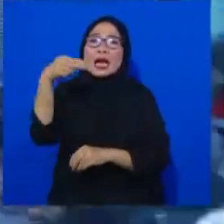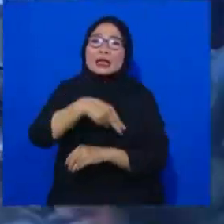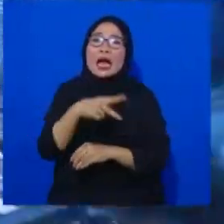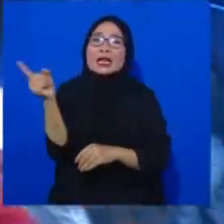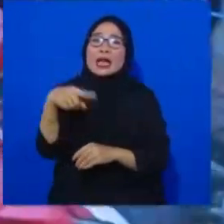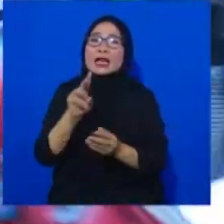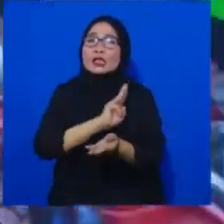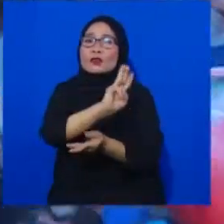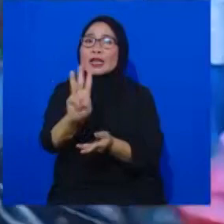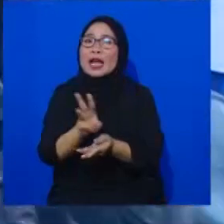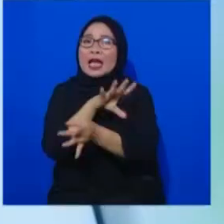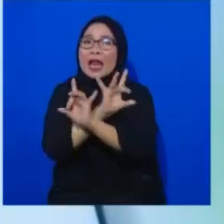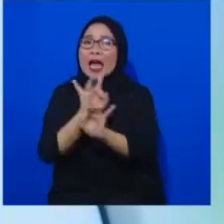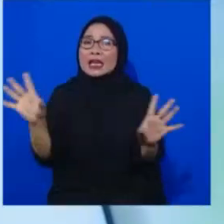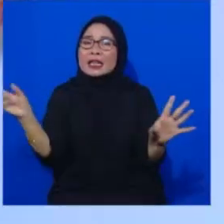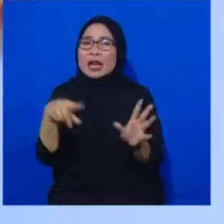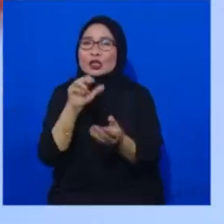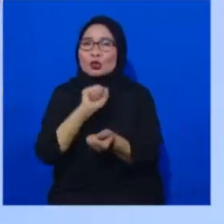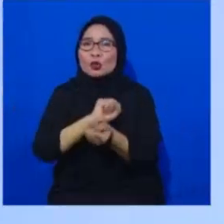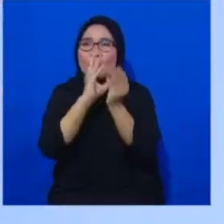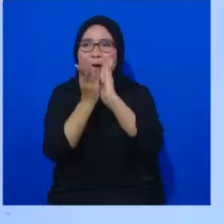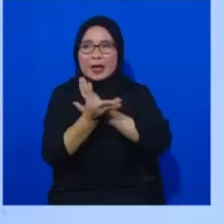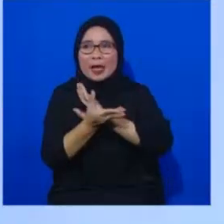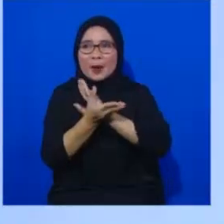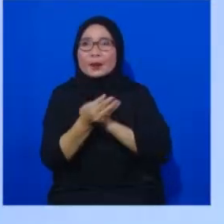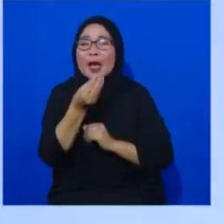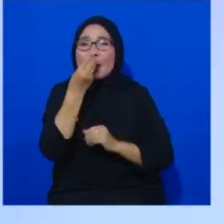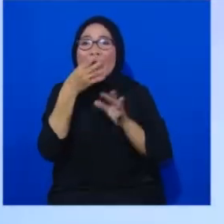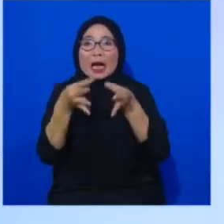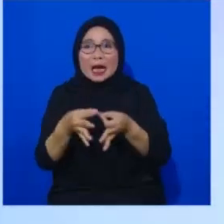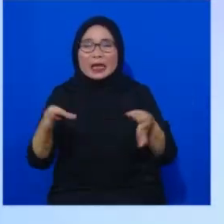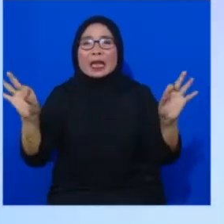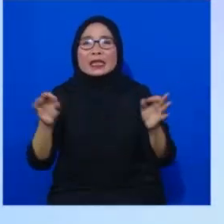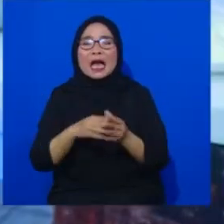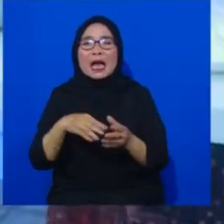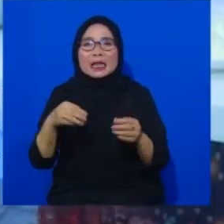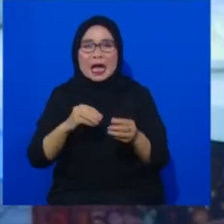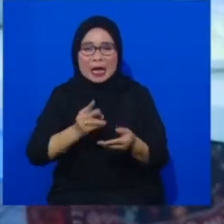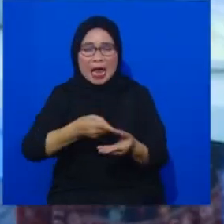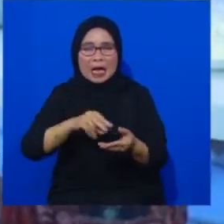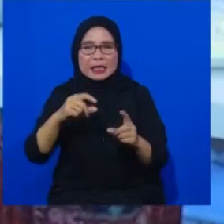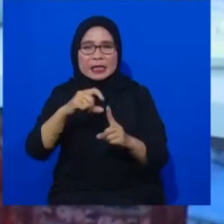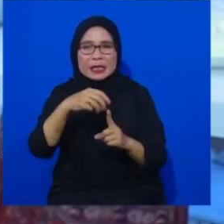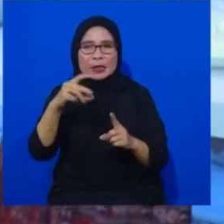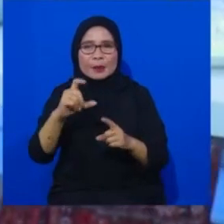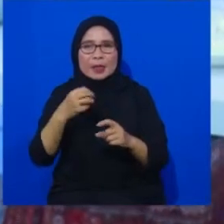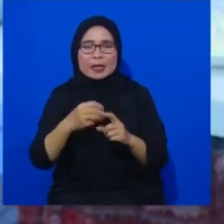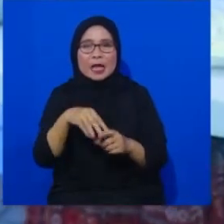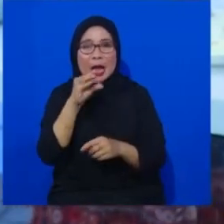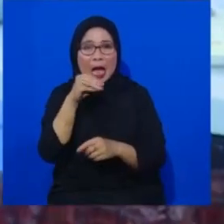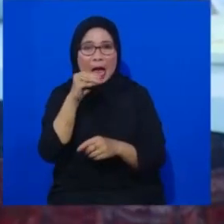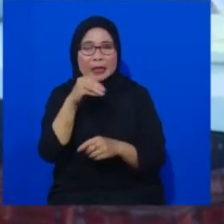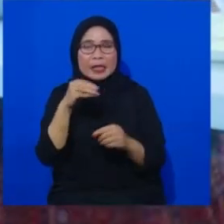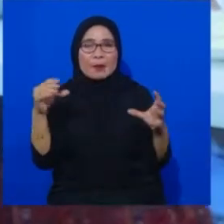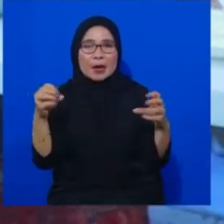wilayah lain di Surabaya. Menu makan gratis kali ini ada nasi pecel telur, nasi campur ayam goreng, dan lontong